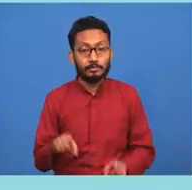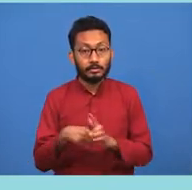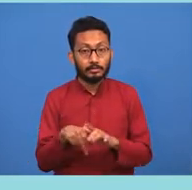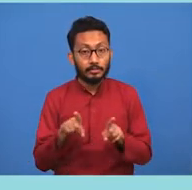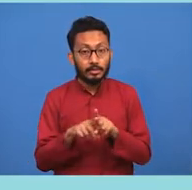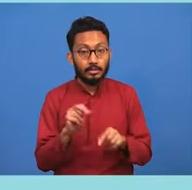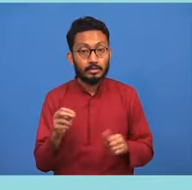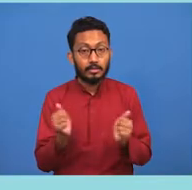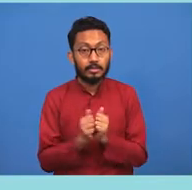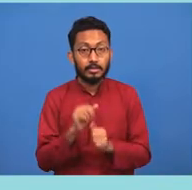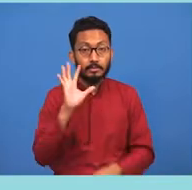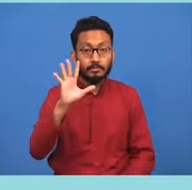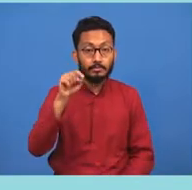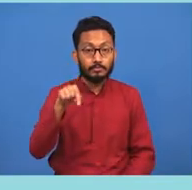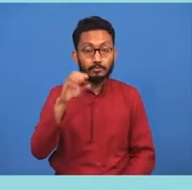dengan